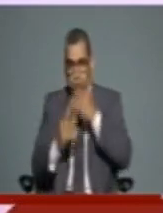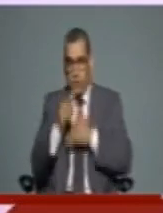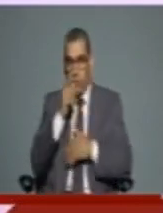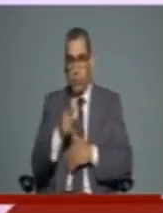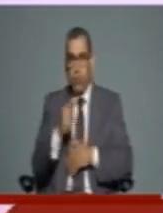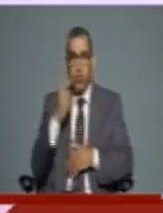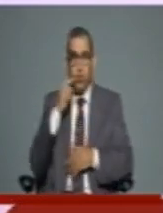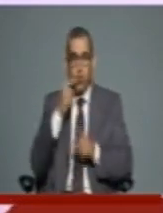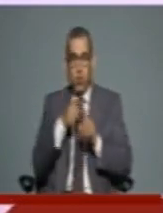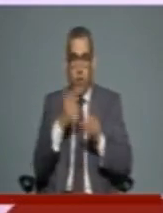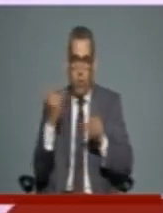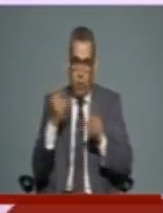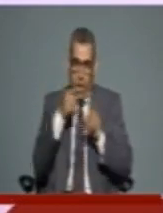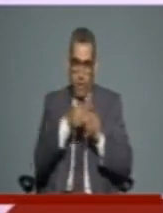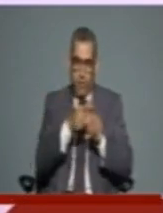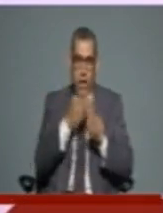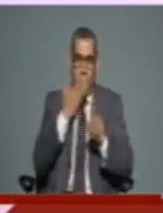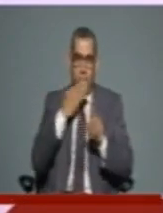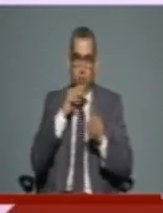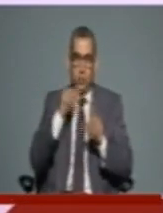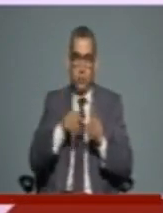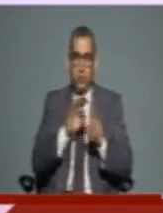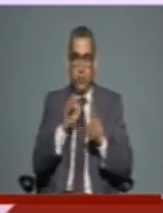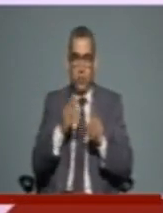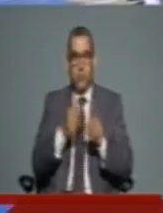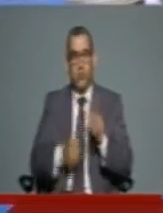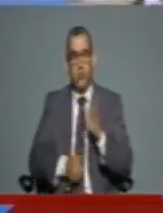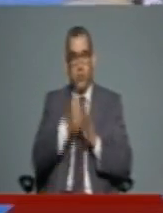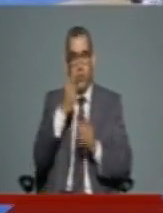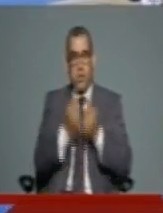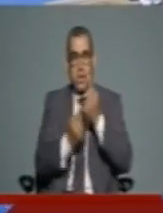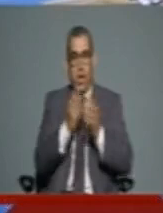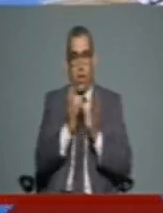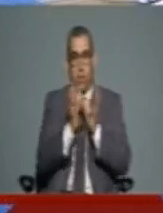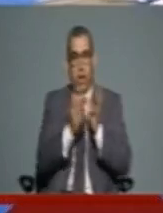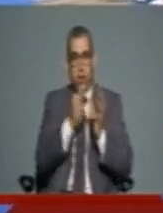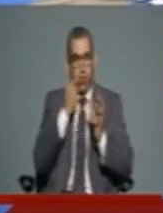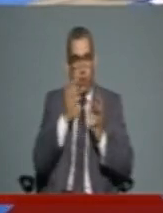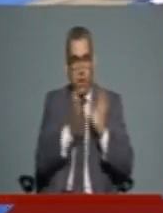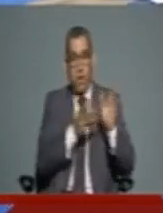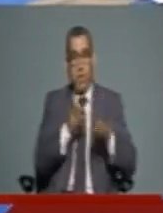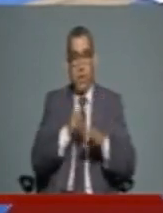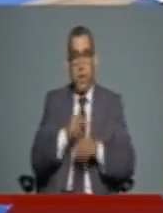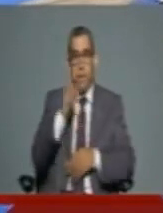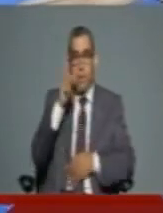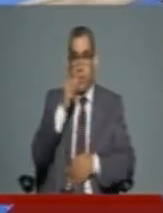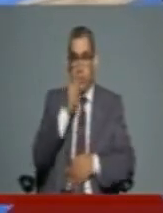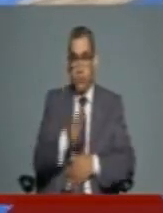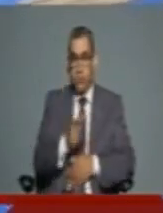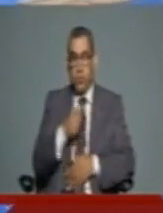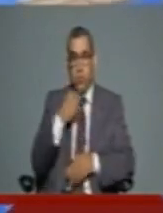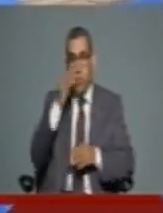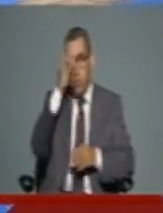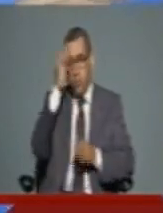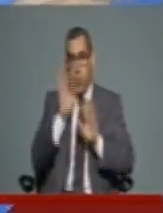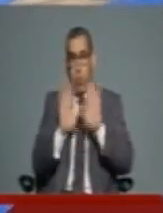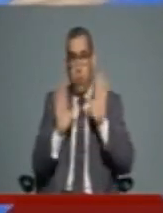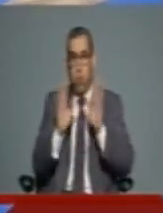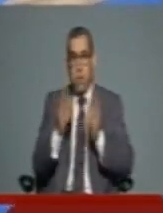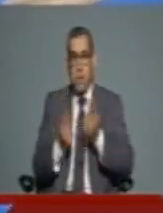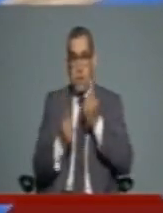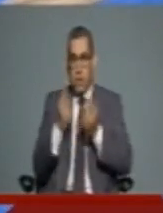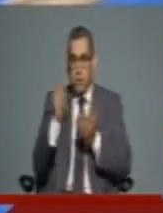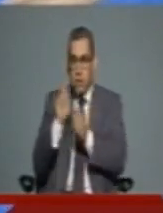جدا، والحمد لله ان احنا نجح زراعة البنجر، ولكن ان لم يكن هذا الاستصلاح